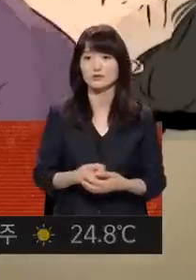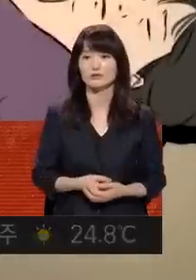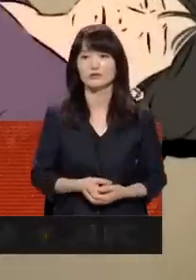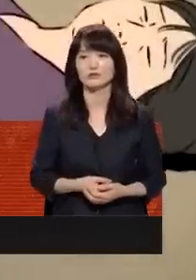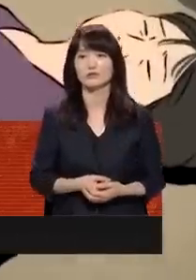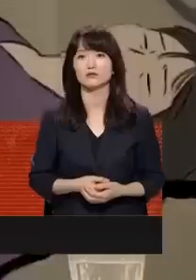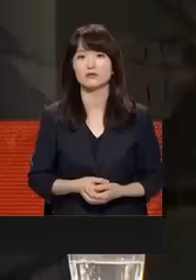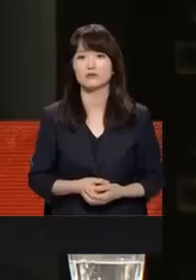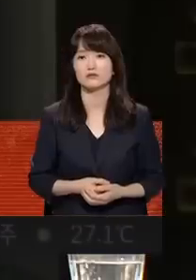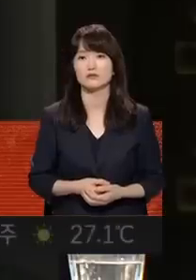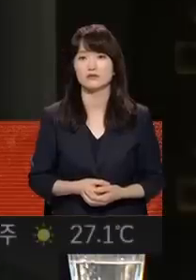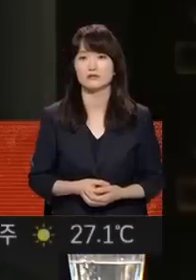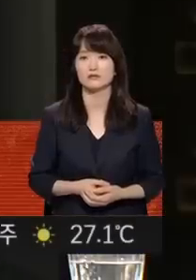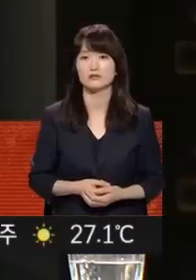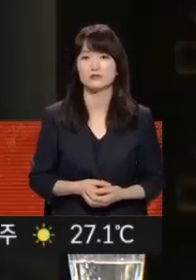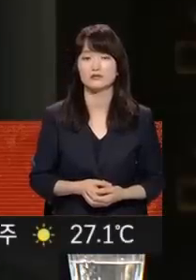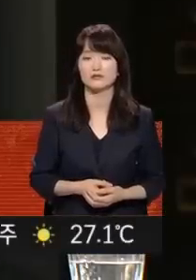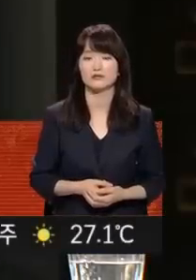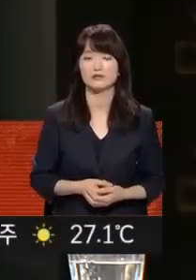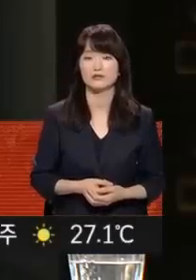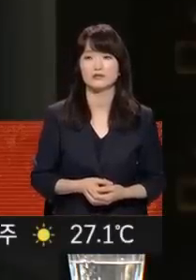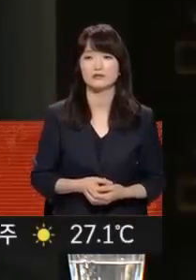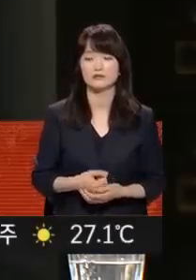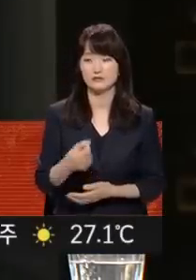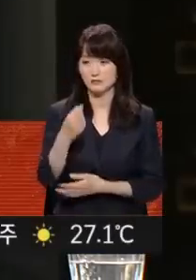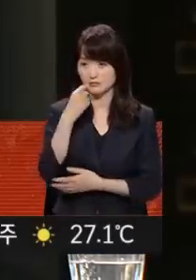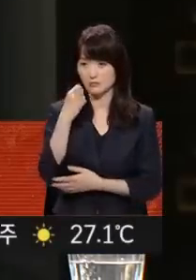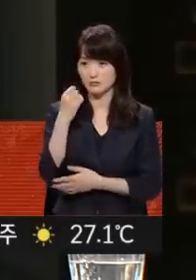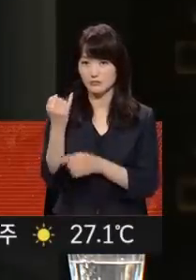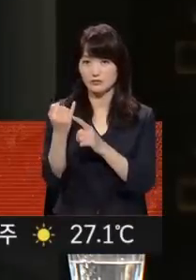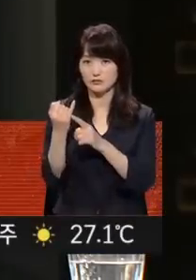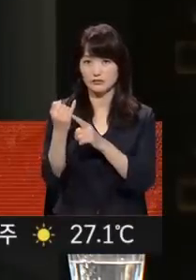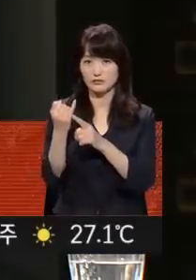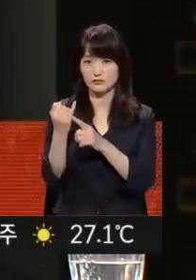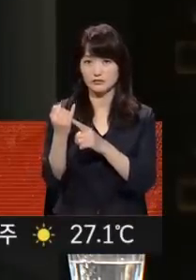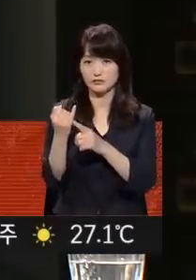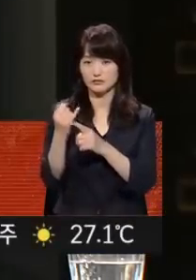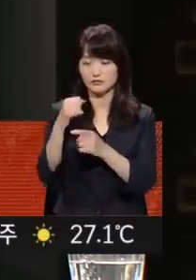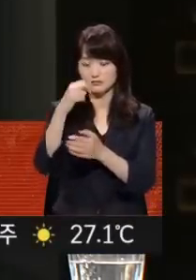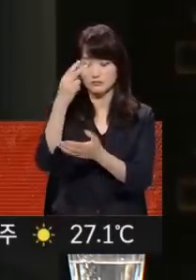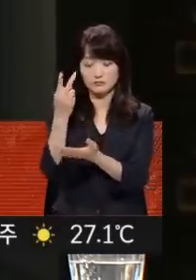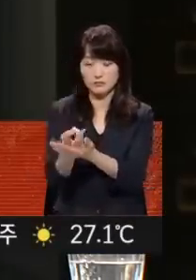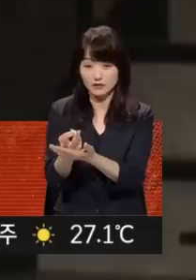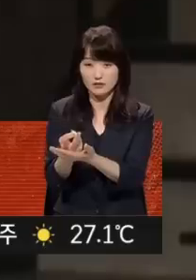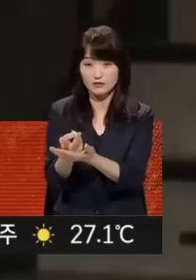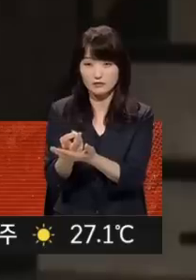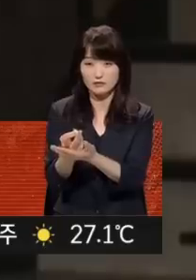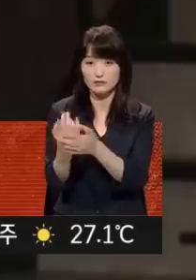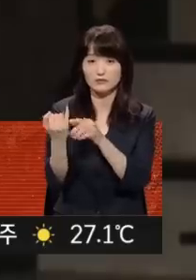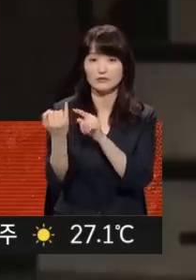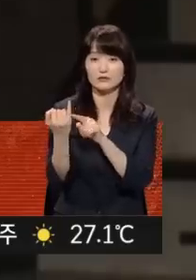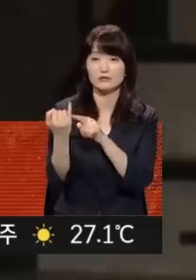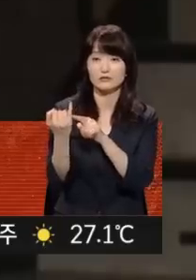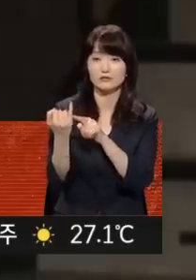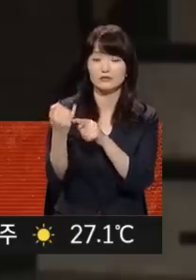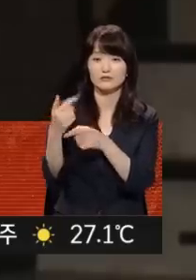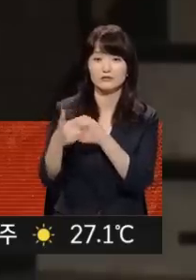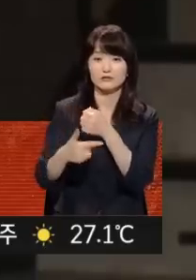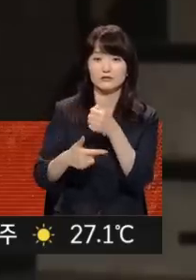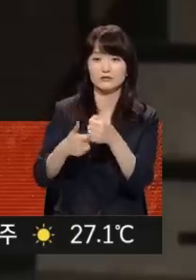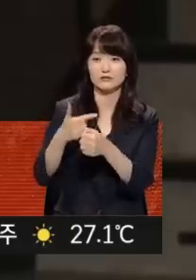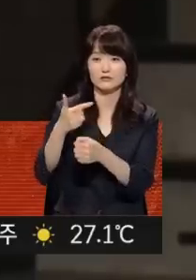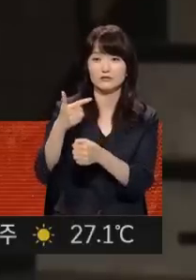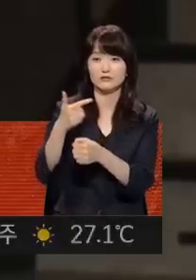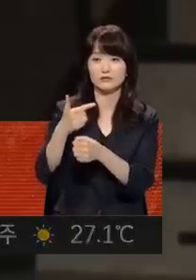수준의 졸피 오늘 복용했으면 그냥 바로 쓰러지는 거 아닙니까 이거이 여성 같은 경우는 6년이